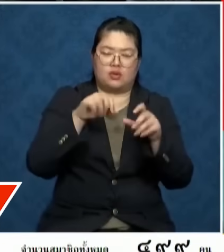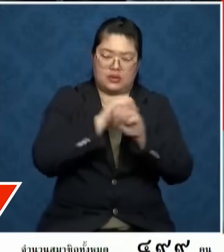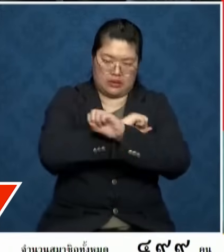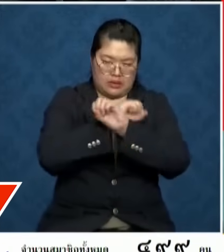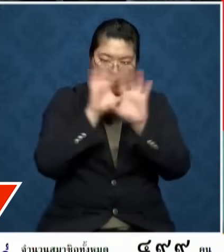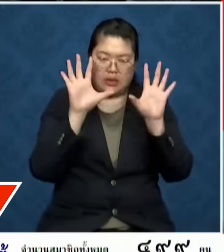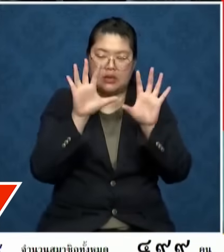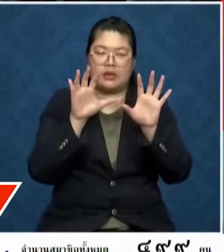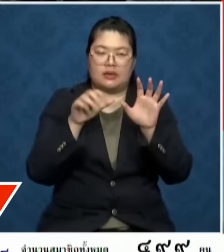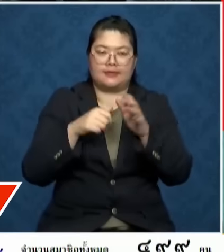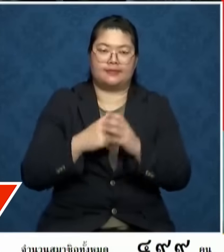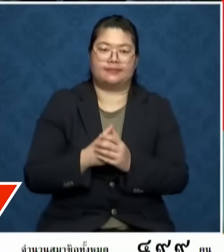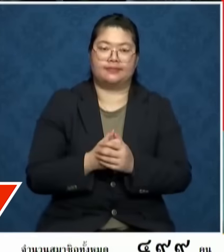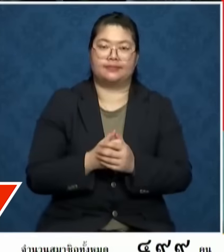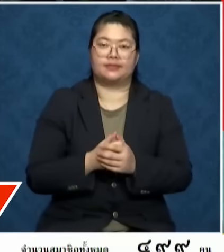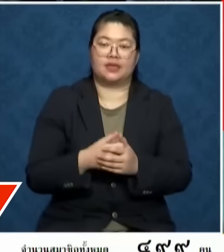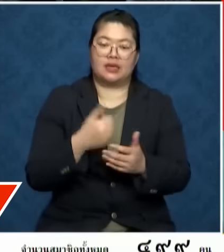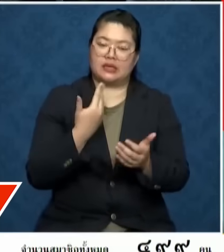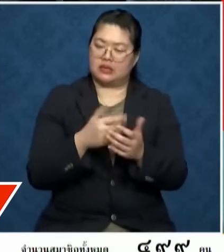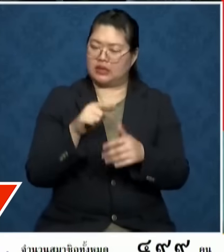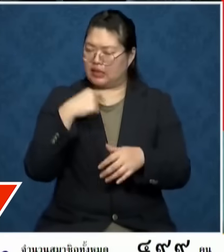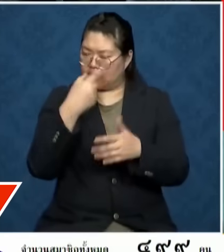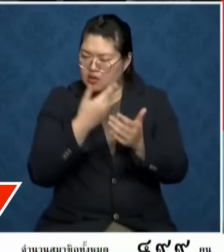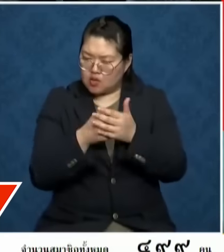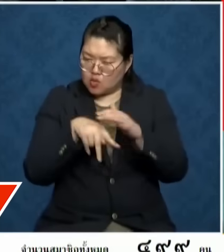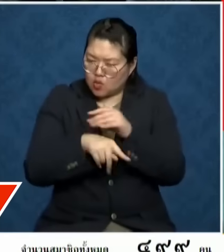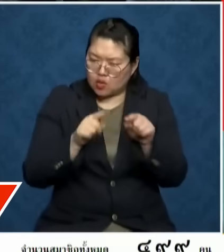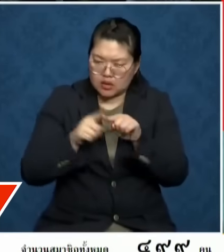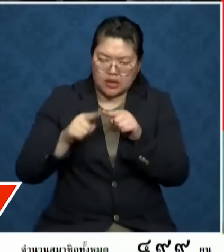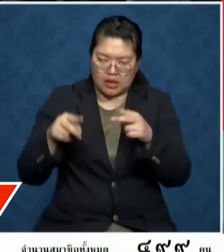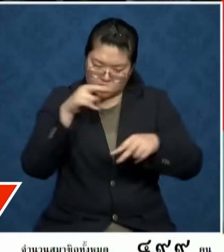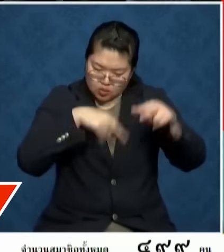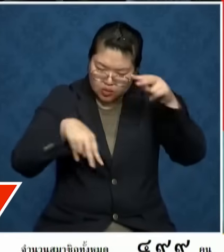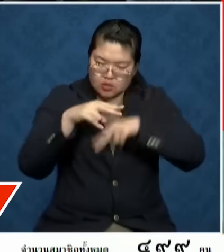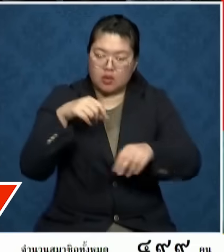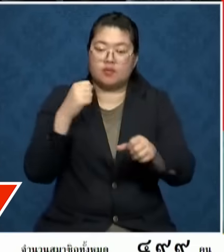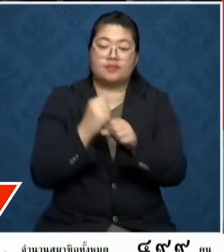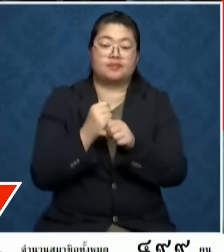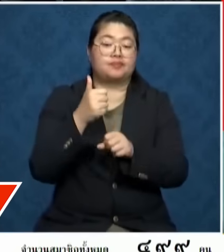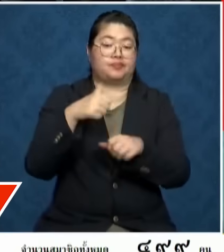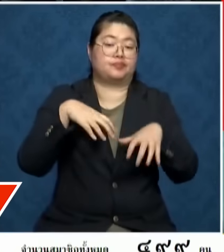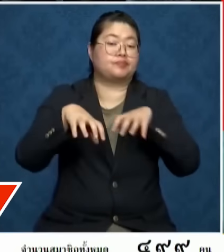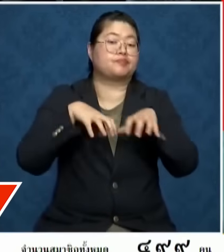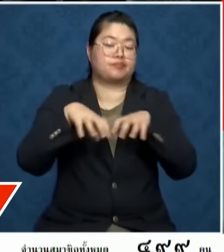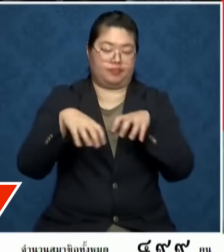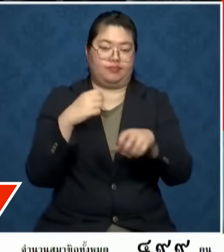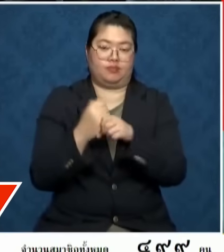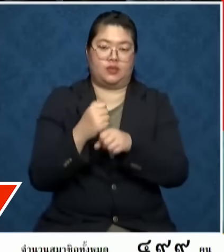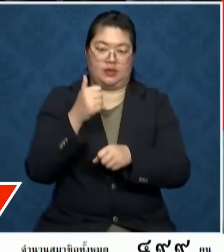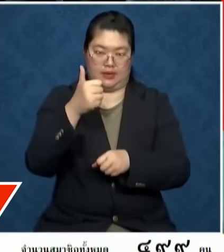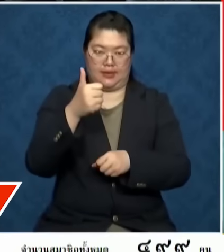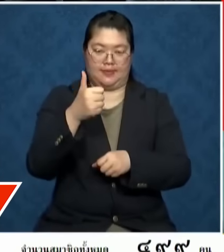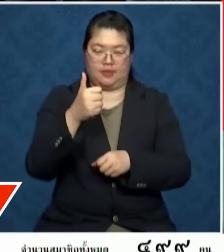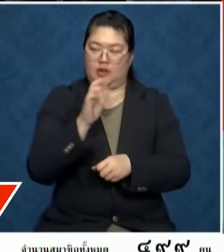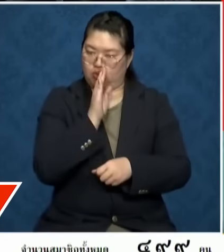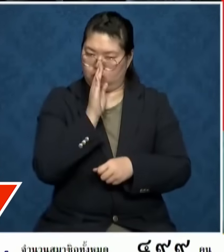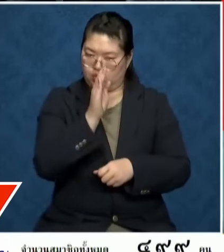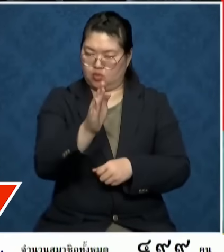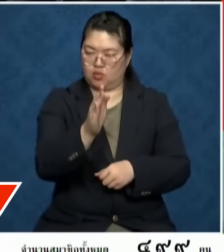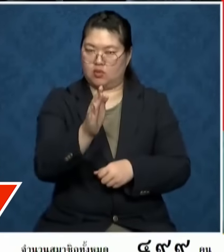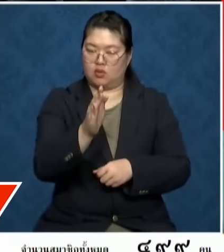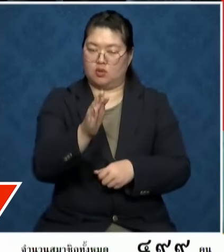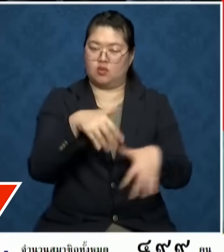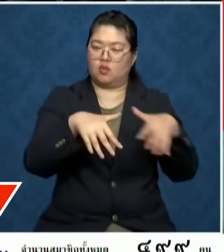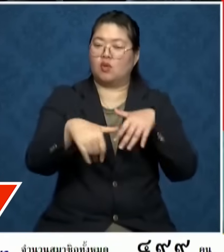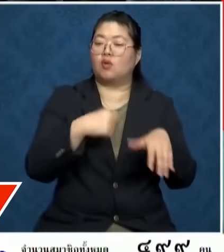สัสัญญาณนะครับของการทุจริตอยู่ในการของเอ่อของการบริหารงบประมาณได้อย่างตรงไปตรงมาและ